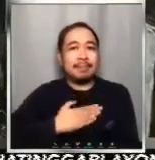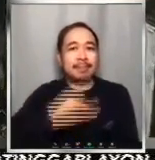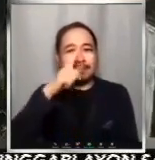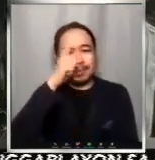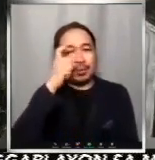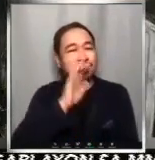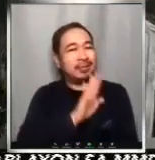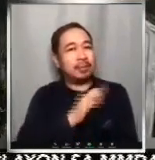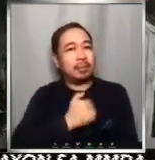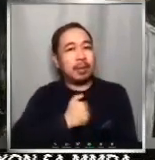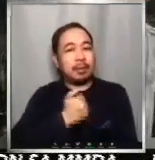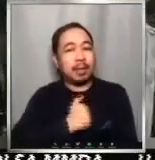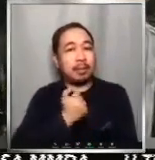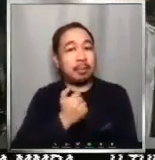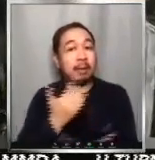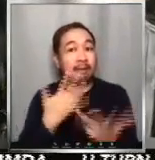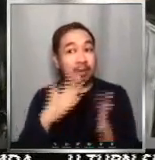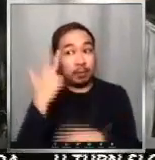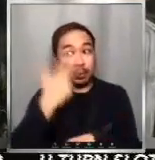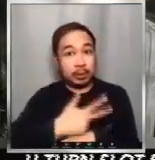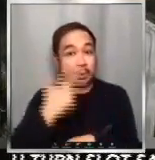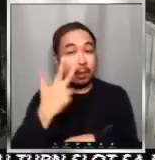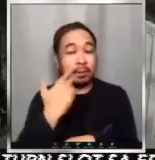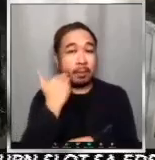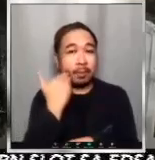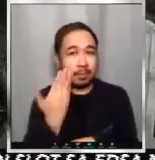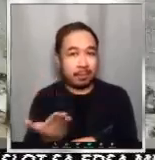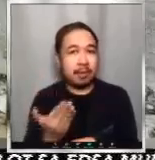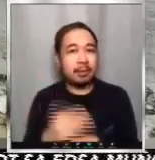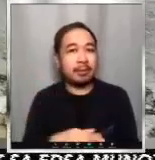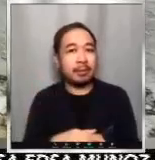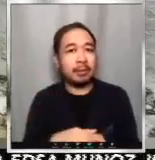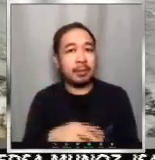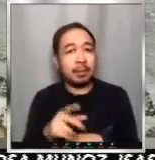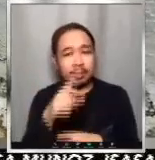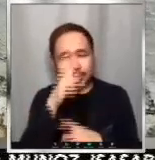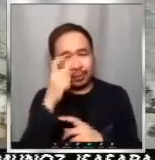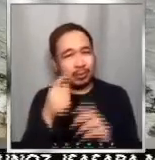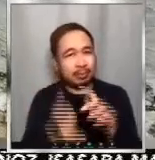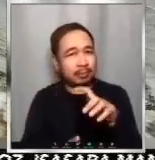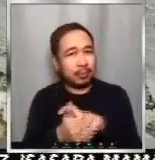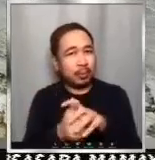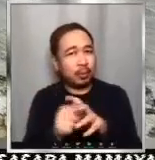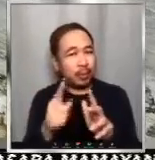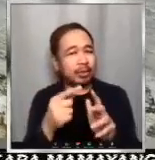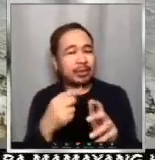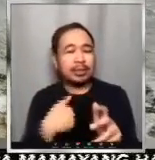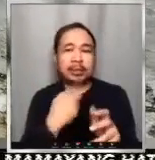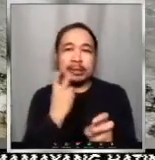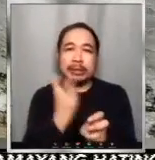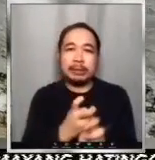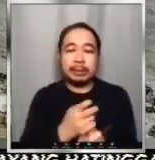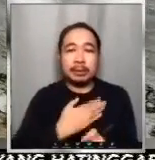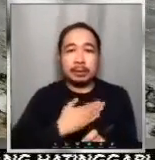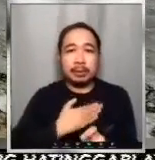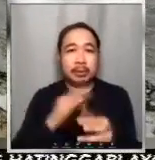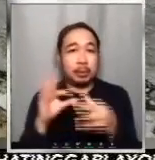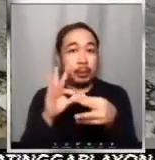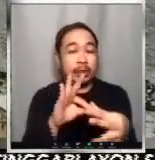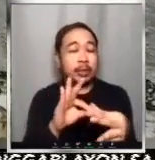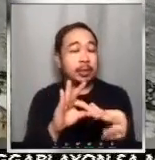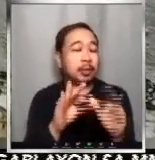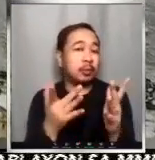siya matapos ang tatlong araw. At dahil nga isa sa mga sintomas ng COVID-19 na ang hirap sa paghinga, itinuring siyang